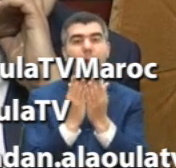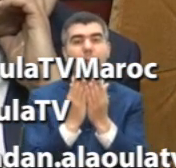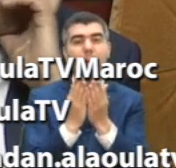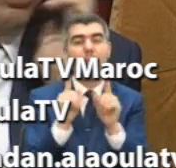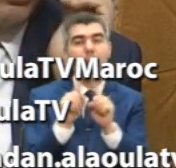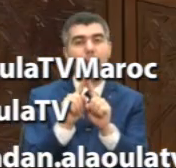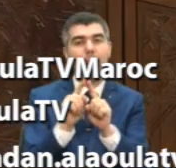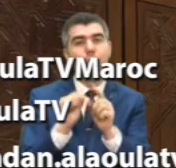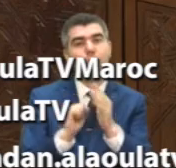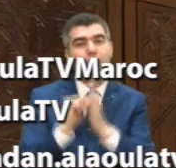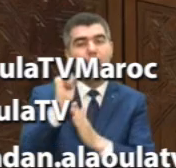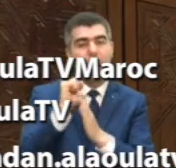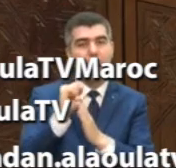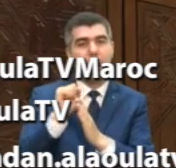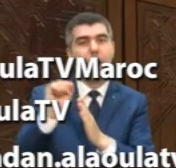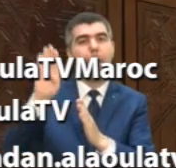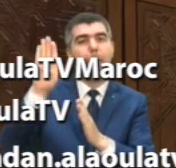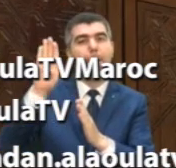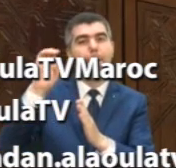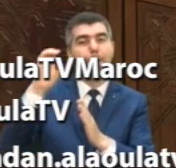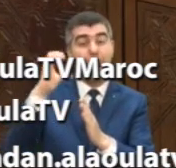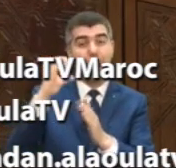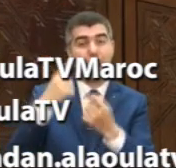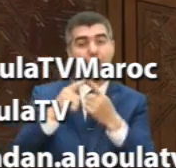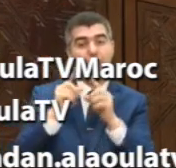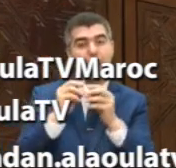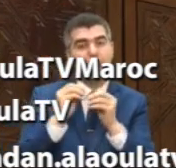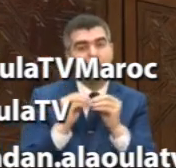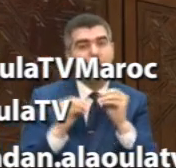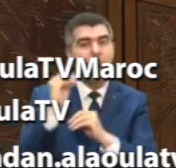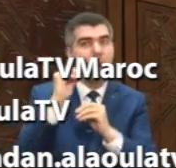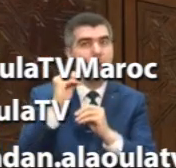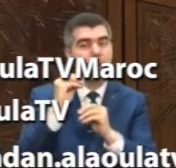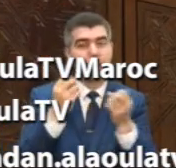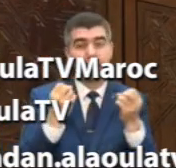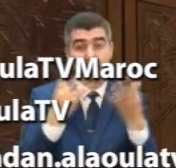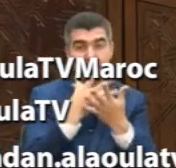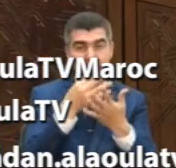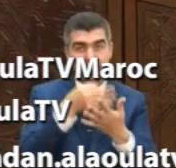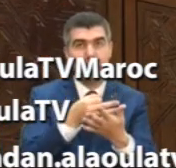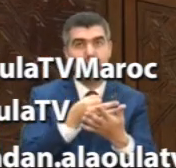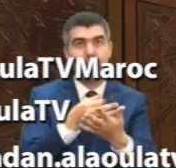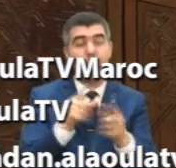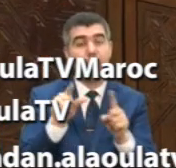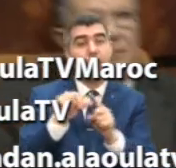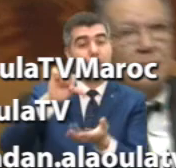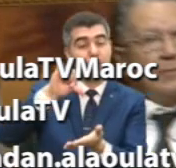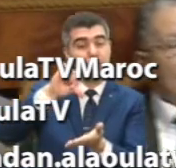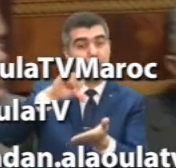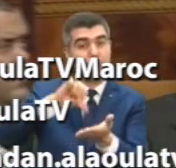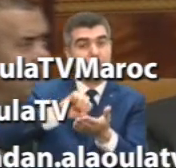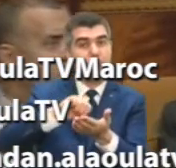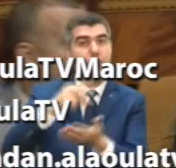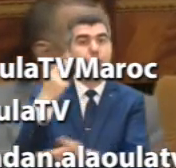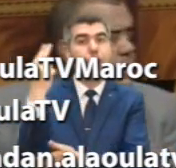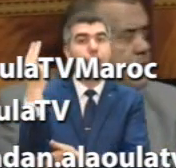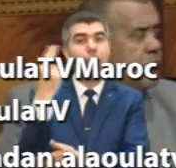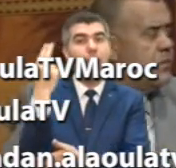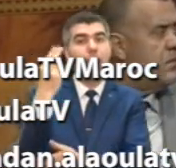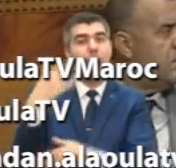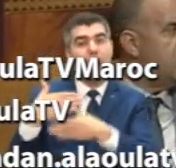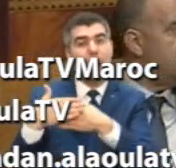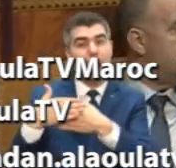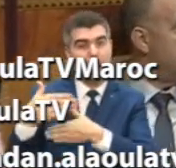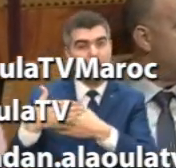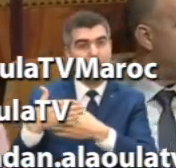البكالوريا في تزايد مضطرب، وخصنا نوفروا لهم الفضاء الجامعي القريب، لأن